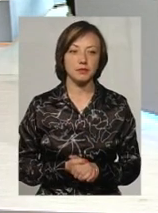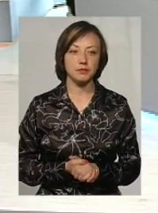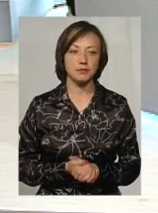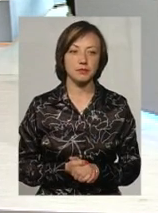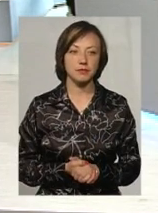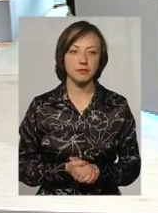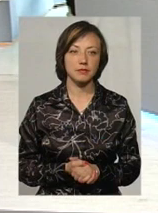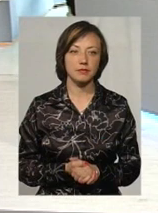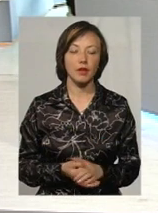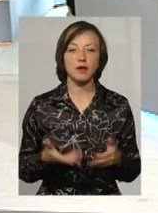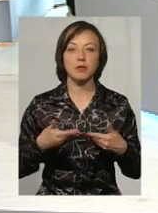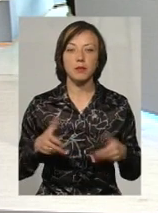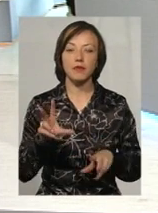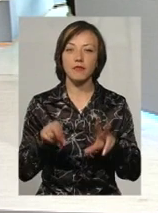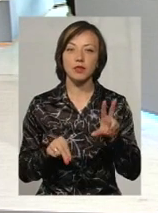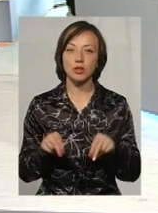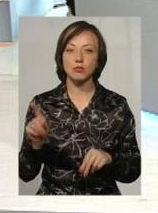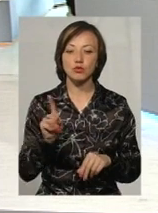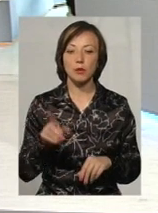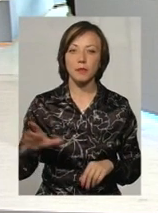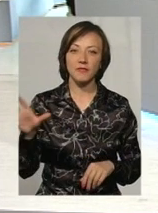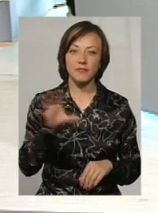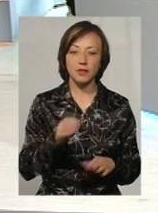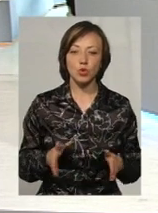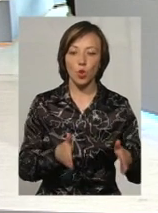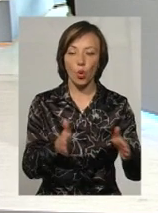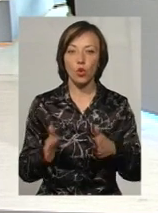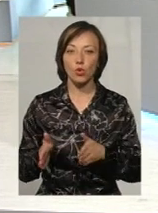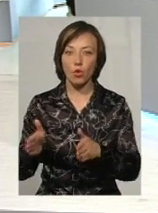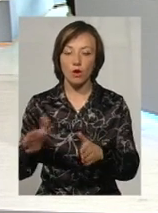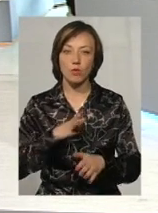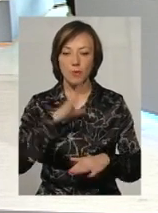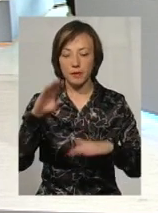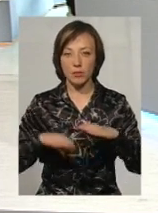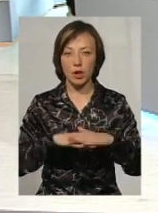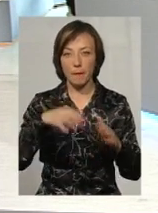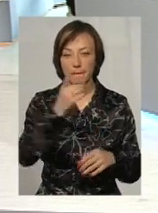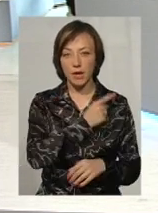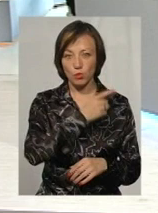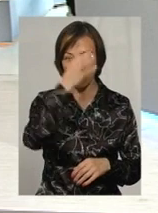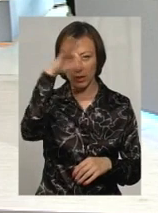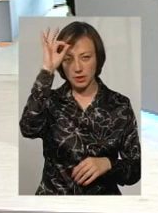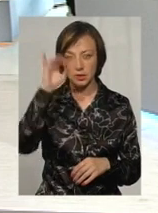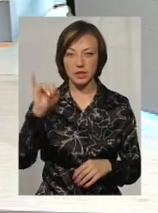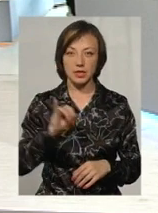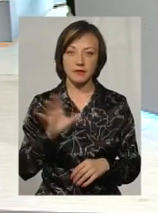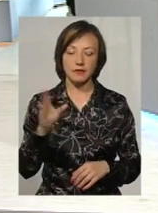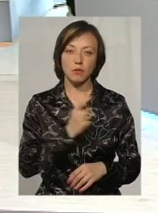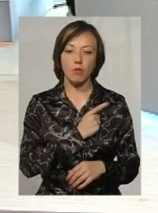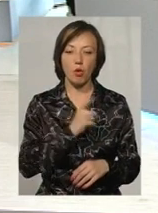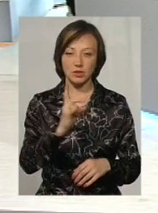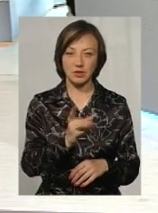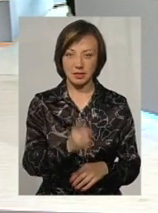було б, якби всі дороги були в підпорядкуванні патрульної поліції, і на всій трасі були і патрульні автомобілі патрульної поліції, і всі пости